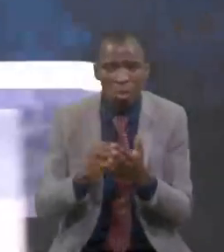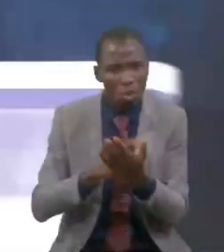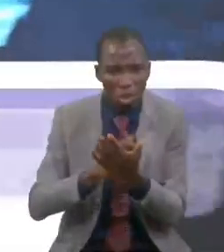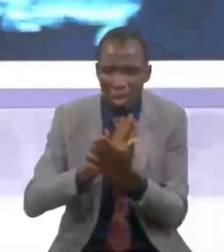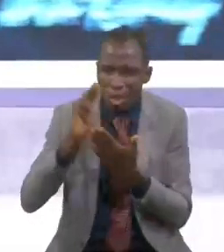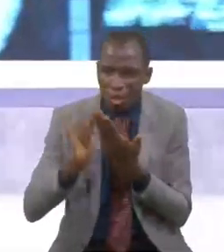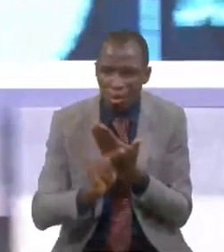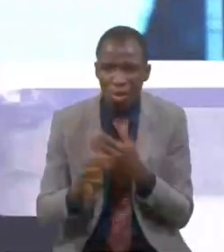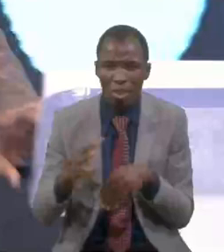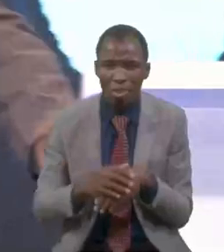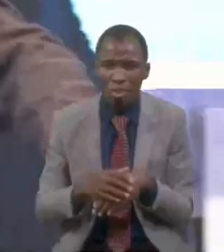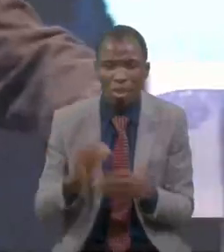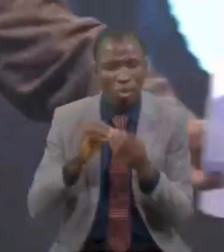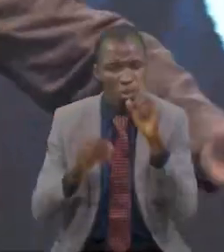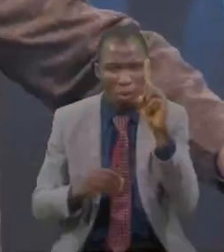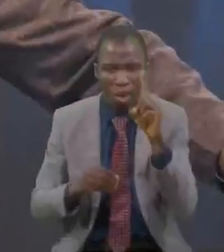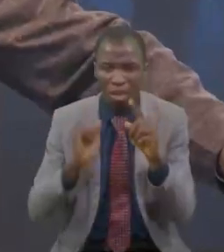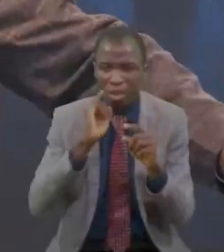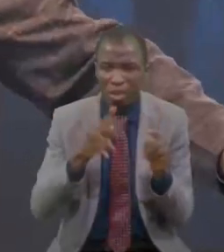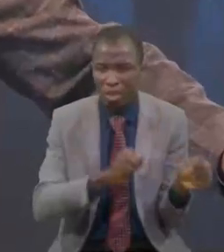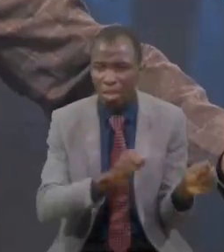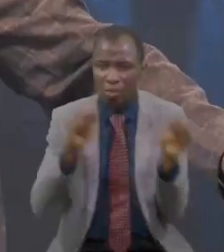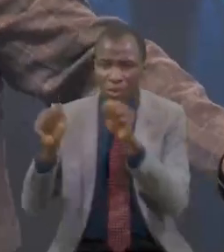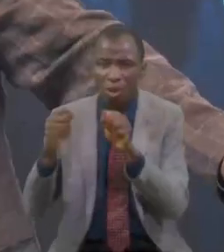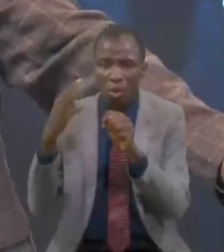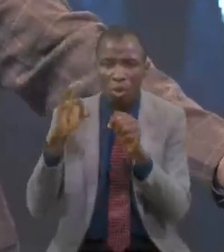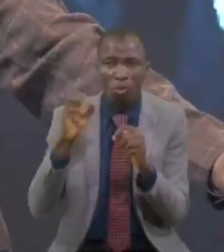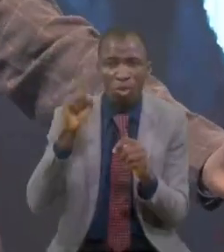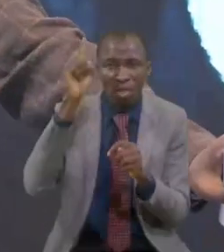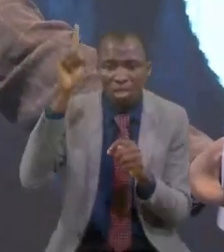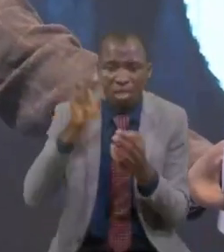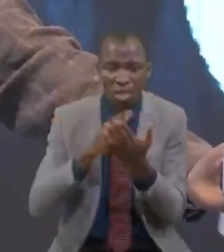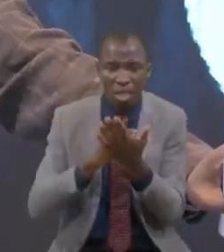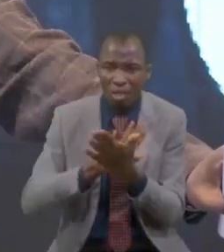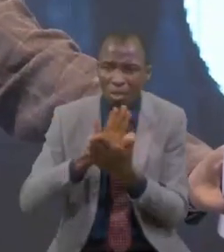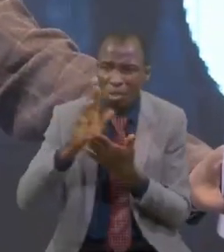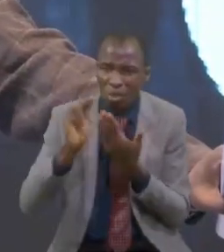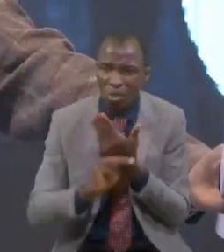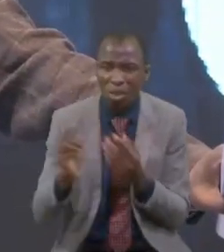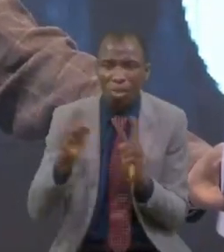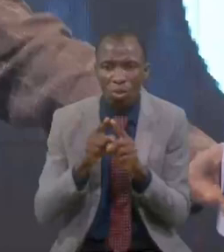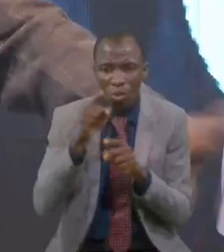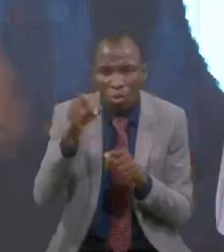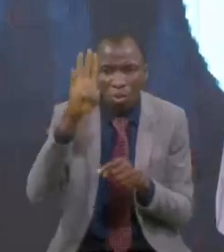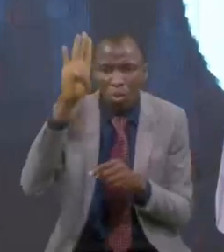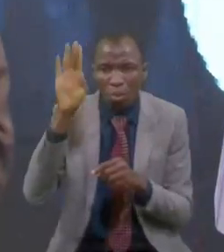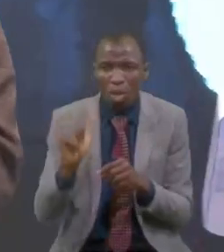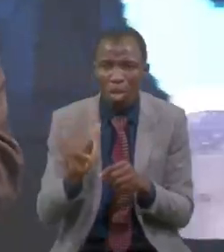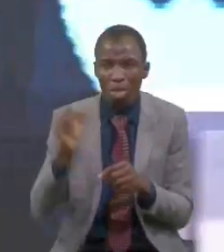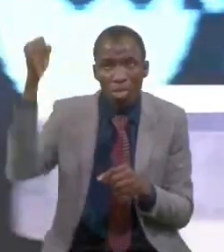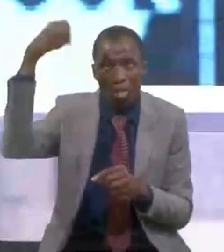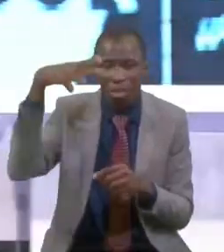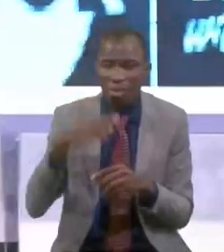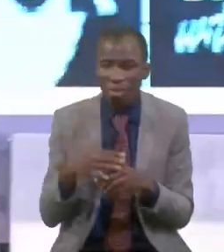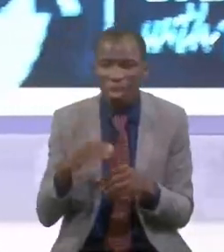1 le transfert de sa justice à vous par la